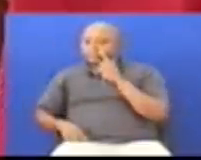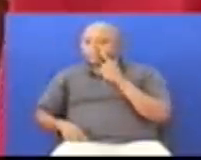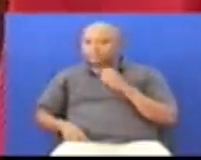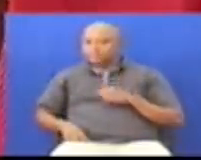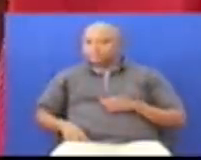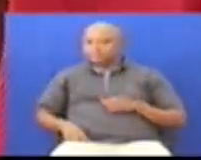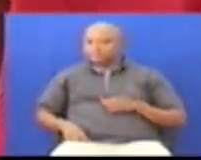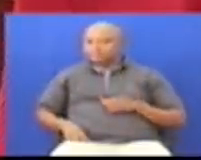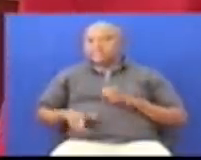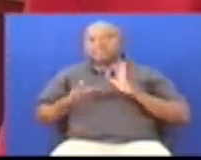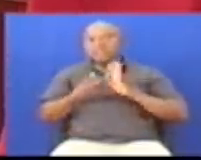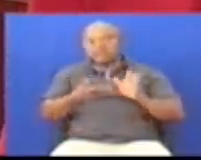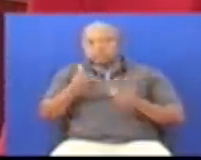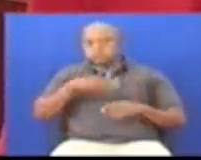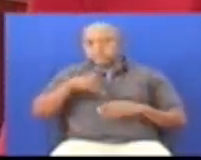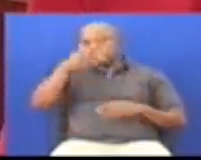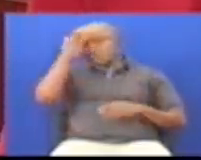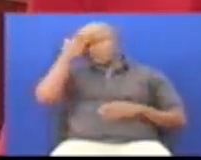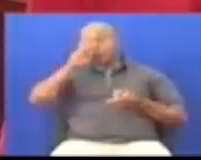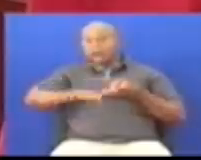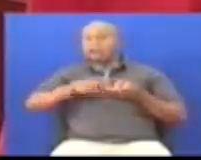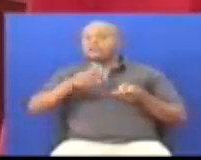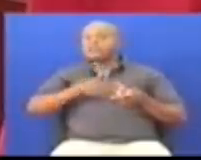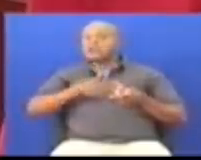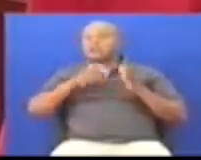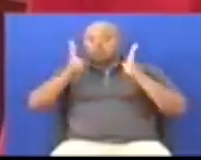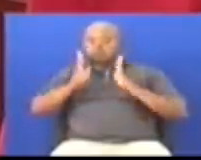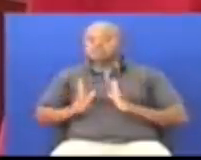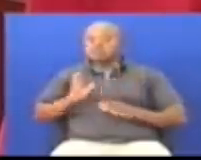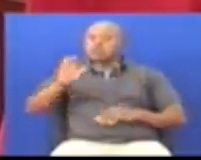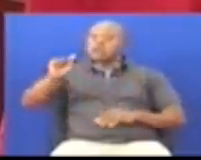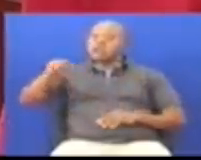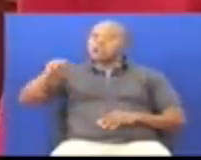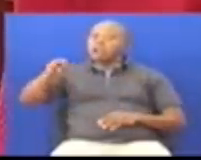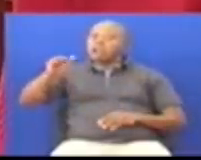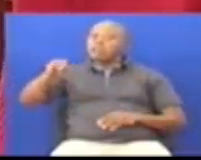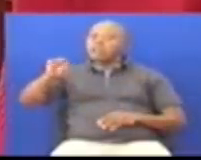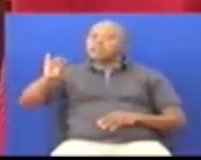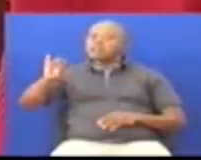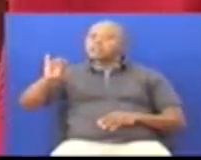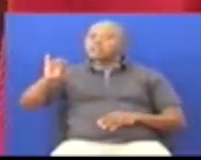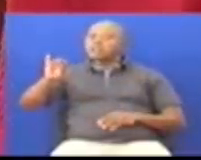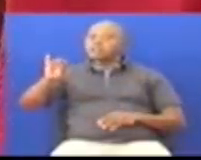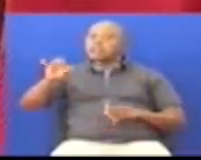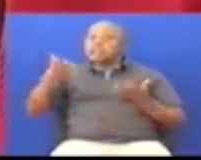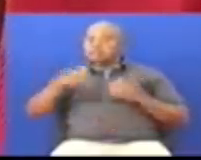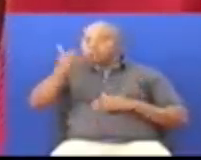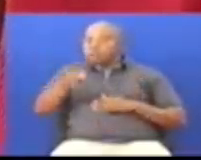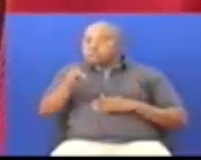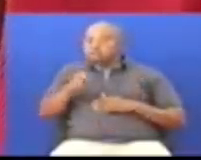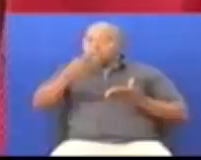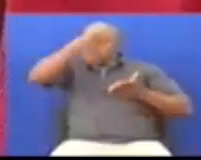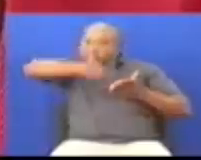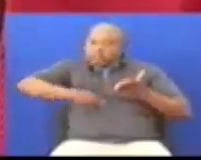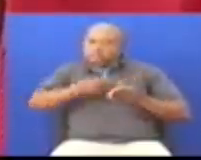kwamba rafiki yangu mheshimiwa Kamani sasa hivi mwezi huu amekatwa